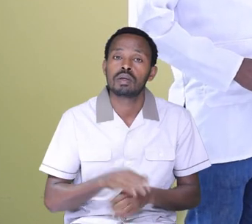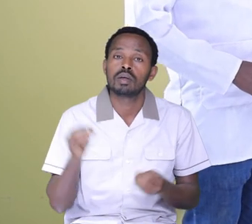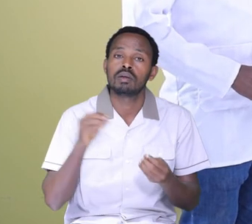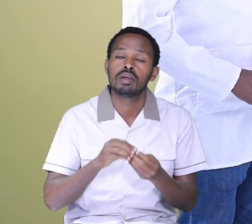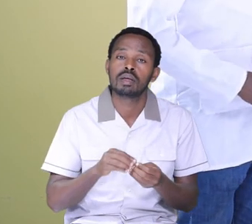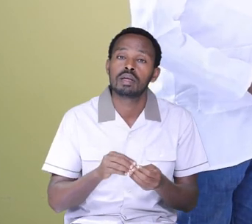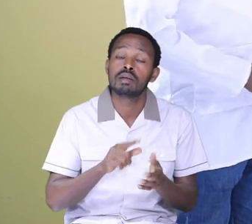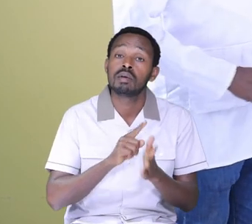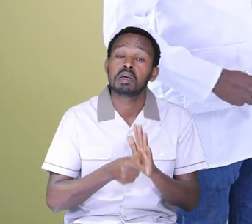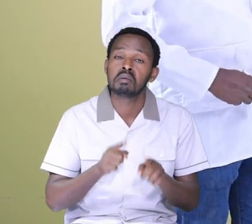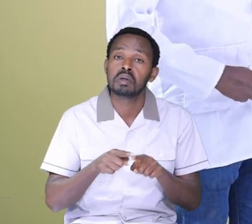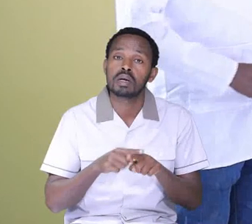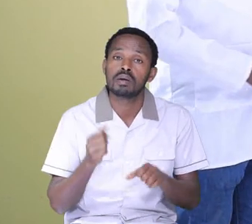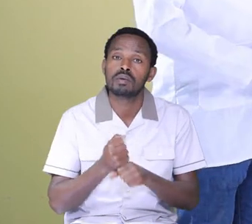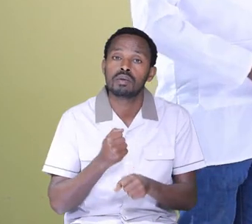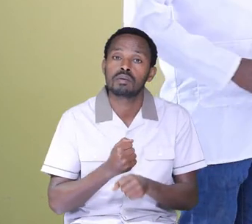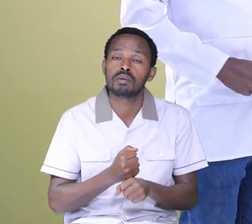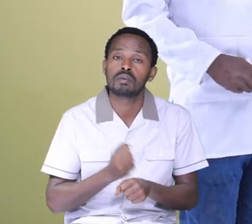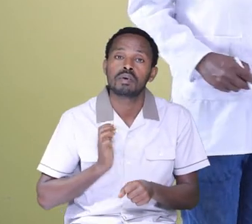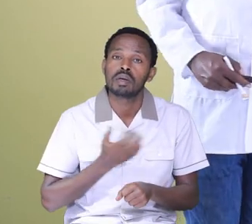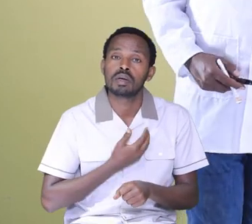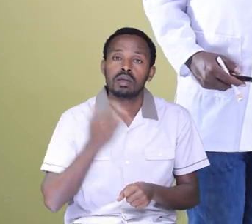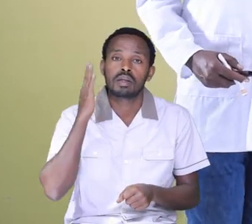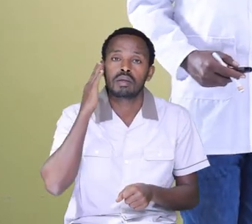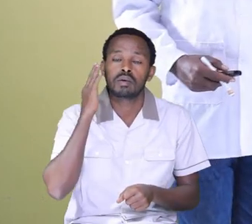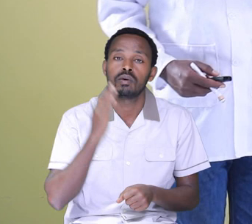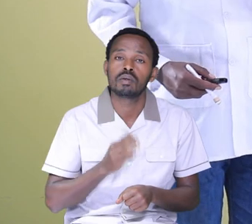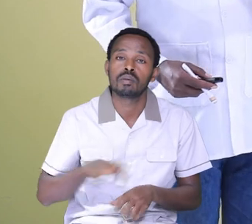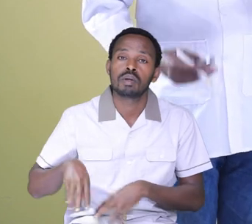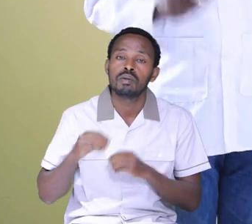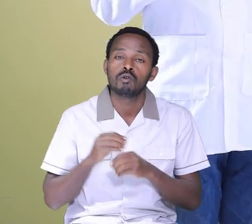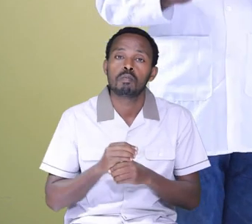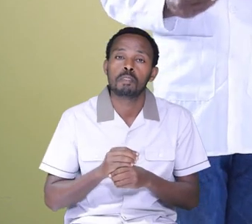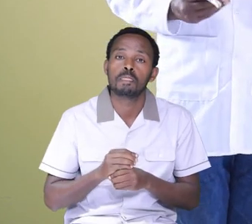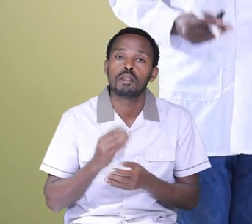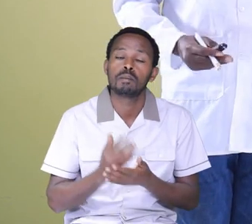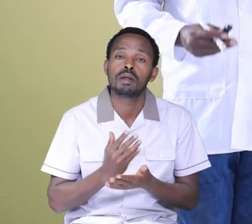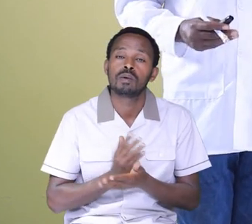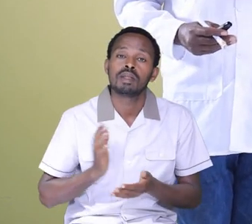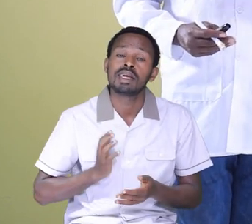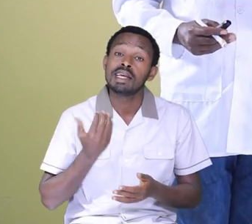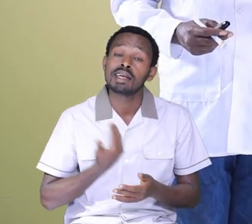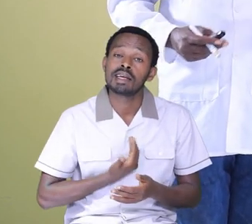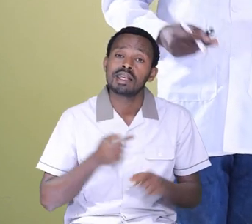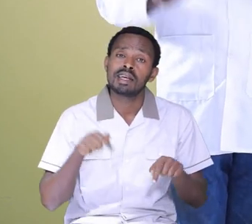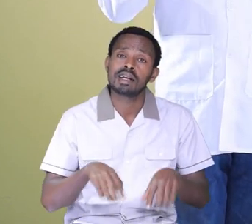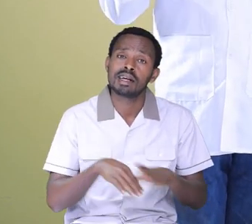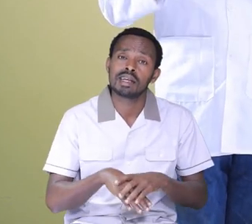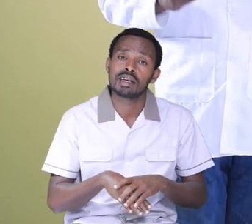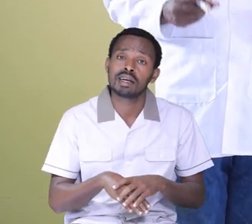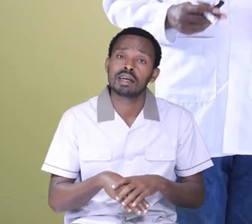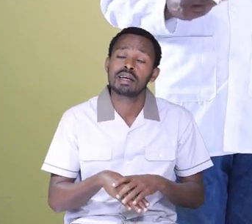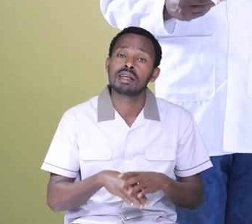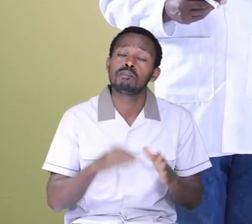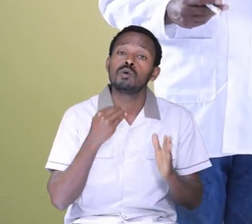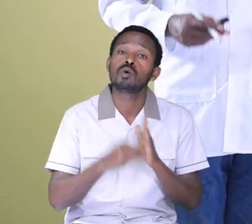Akkasumas fakkeenyota garaa garaa hojjechuun keenya ni yaadatama. Barattoota, barnoota keenya guyyaa har'aa keessatti boqonnaa